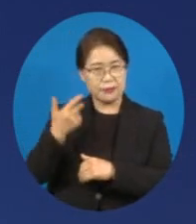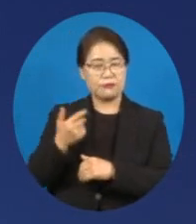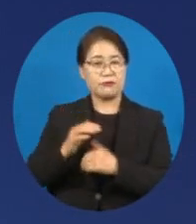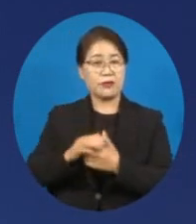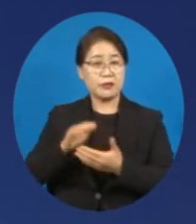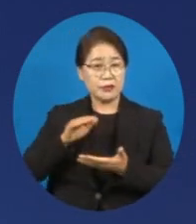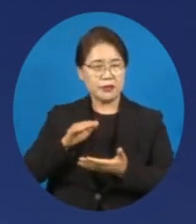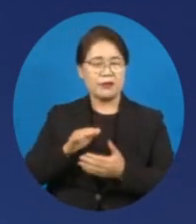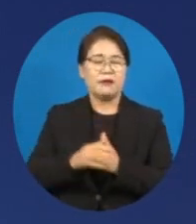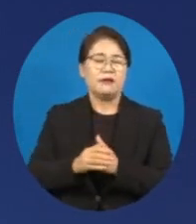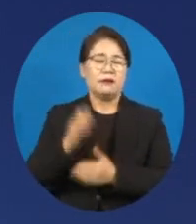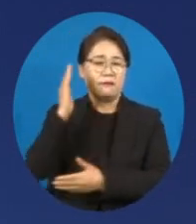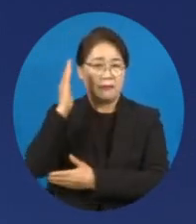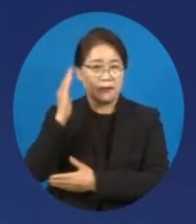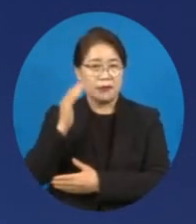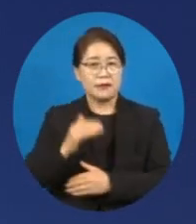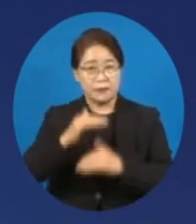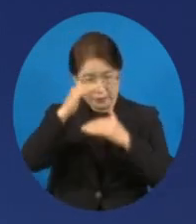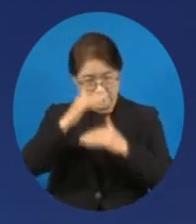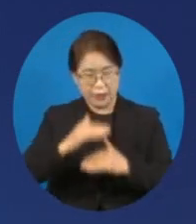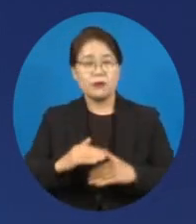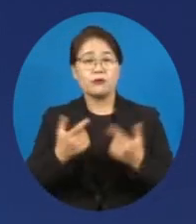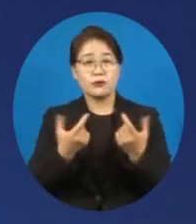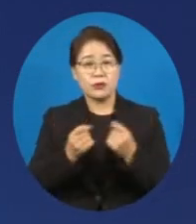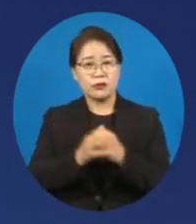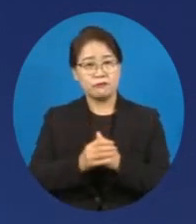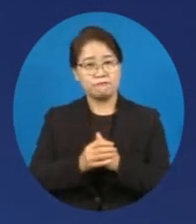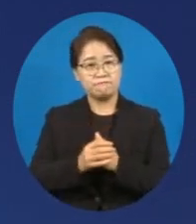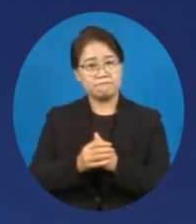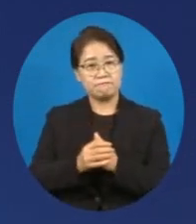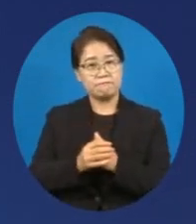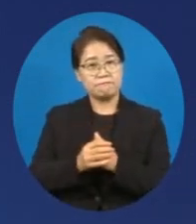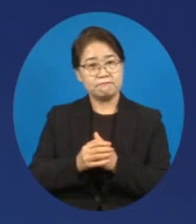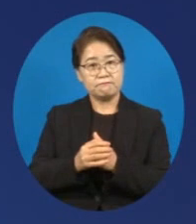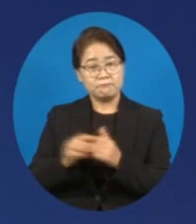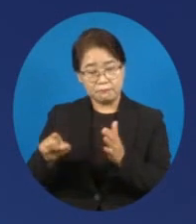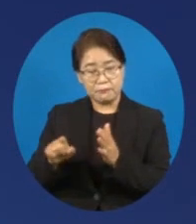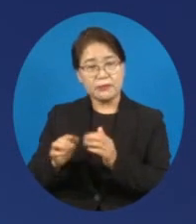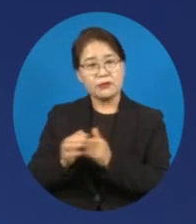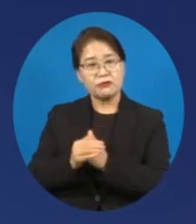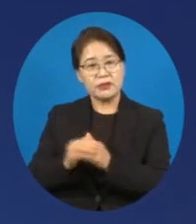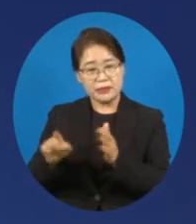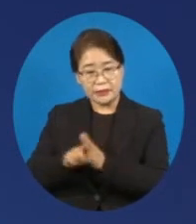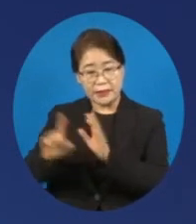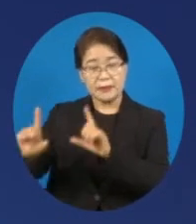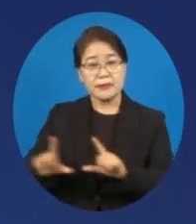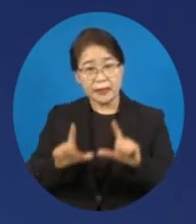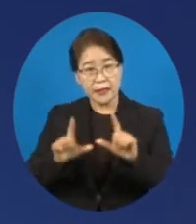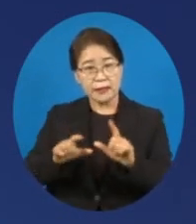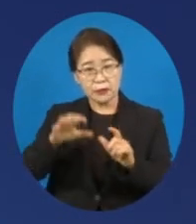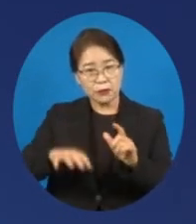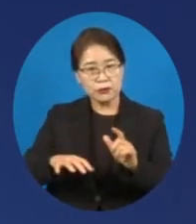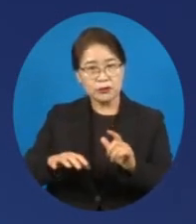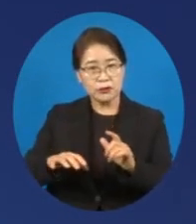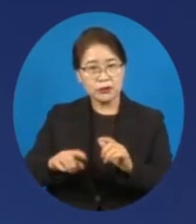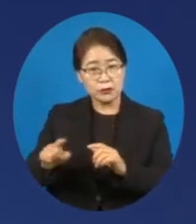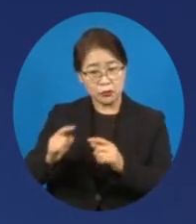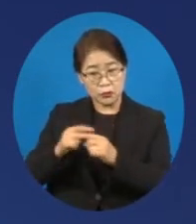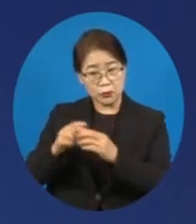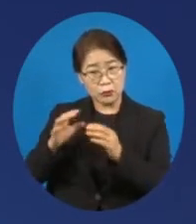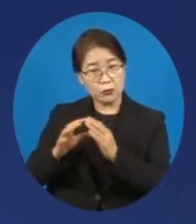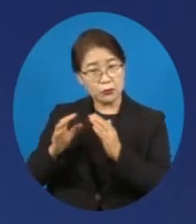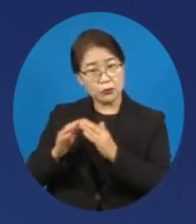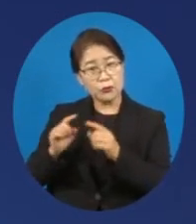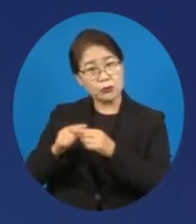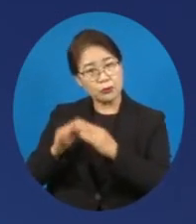것처럼 우리의 신앙생활의 무대는 바로 교회가 아니라 어디라고요 세상이라는 사실입니다